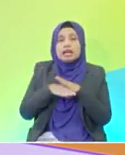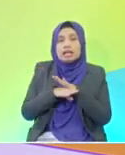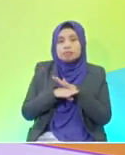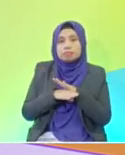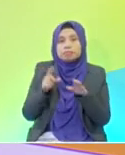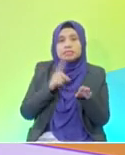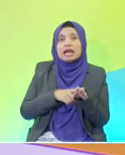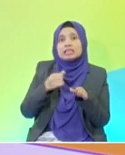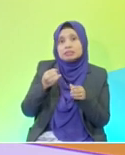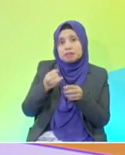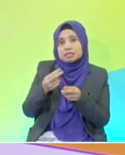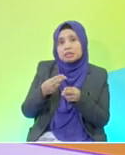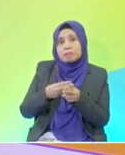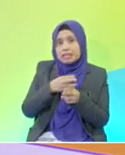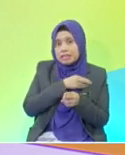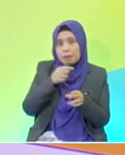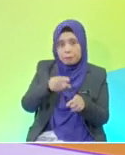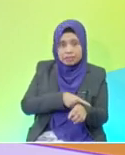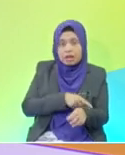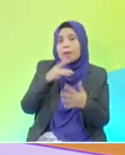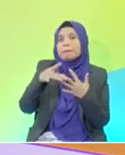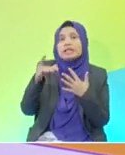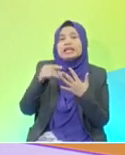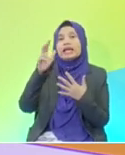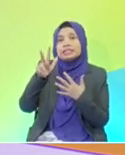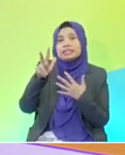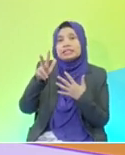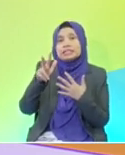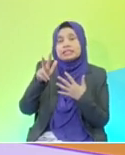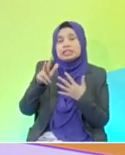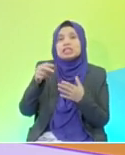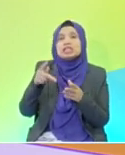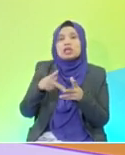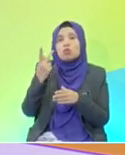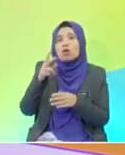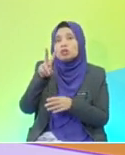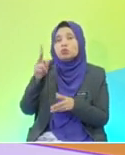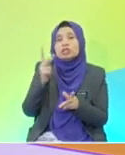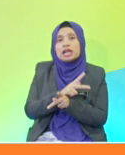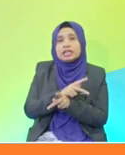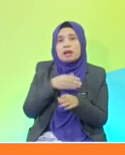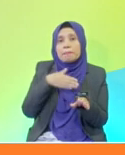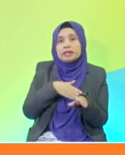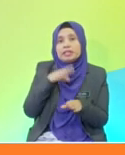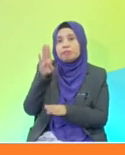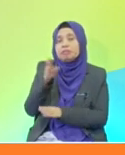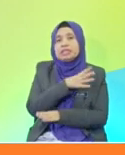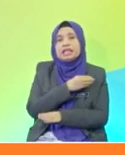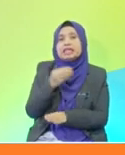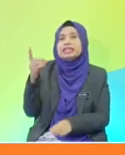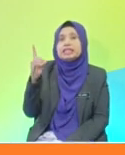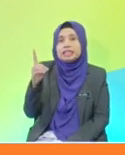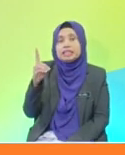pendek dan panjang itu pilihan yang ketiga juga hanya keluar sebanyak dua kali yaitu pada B dan b